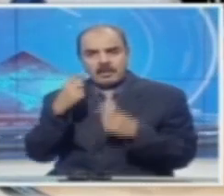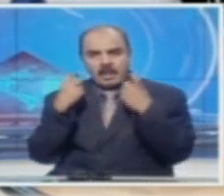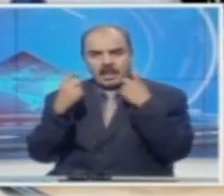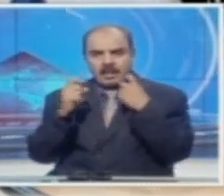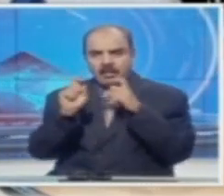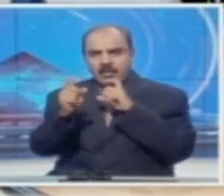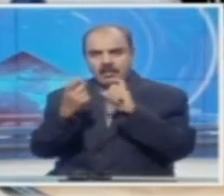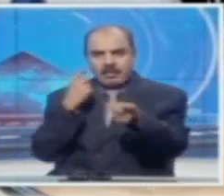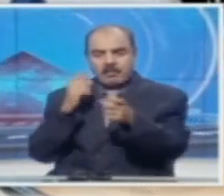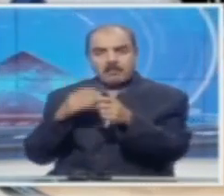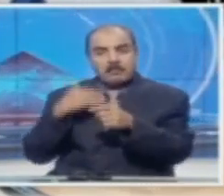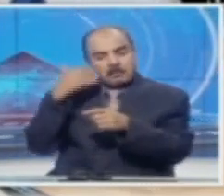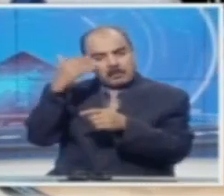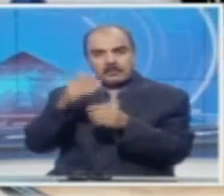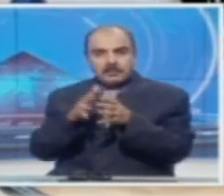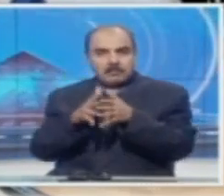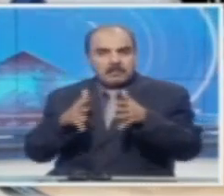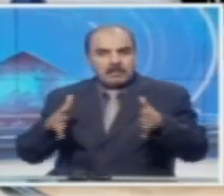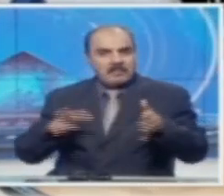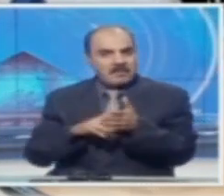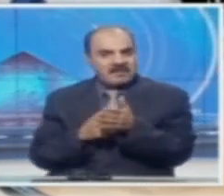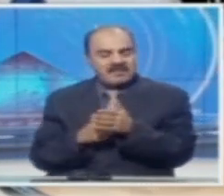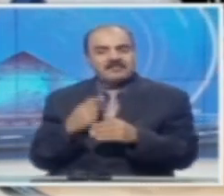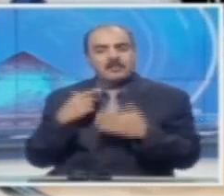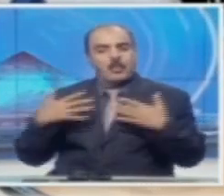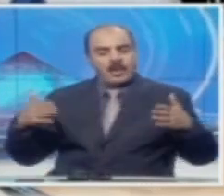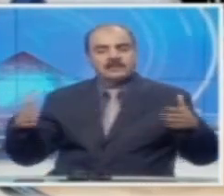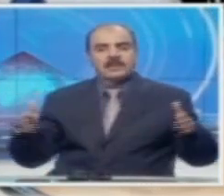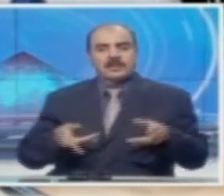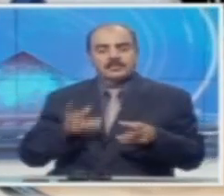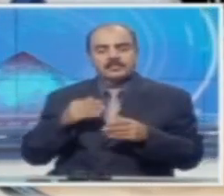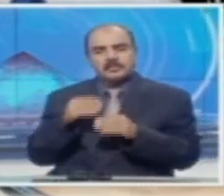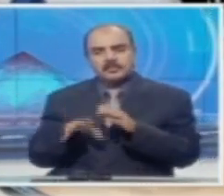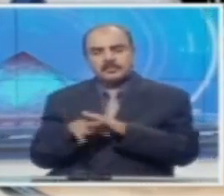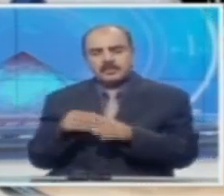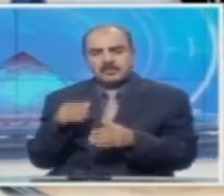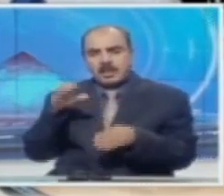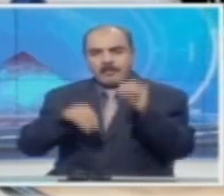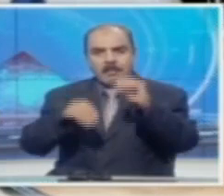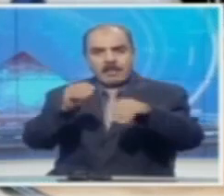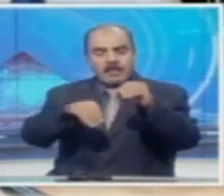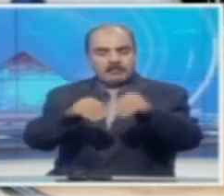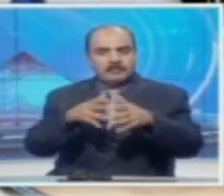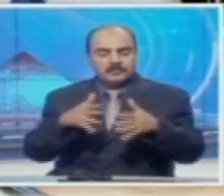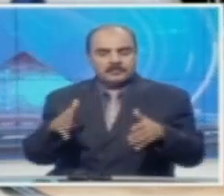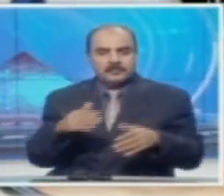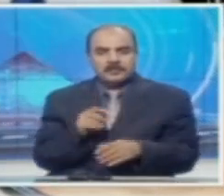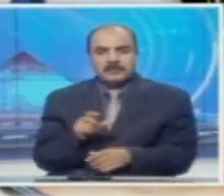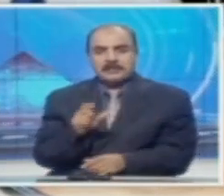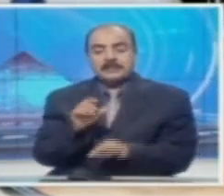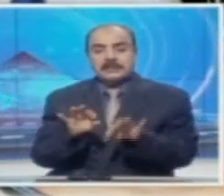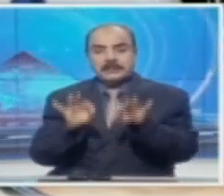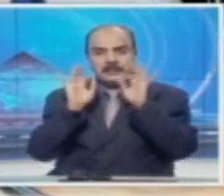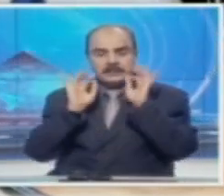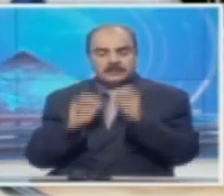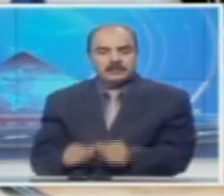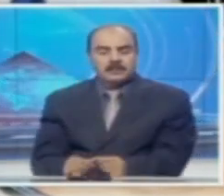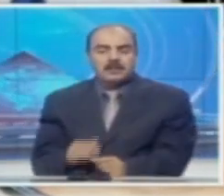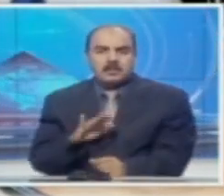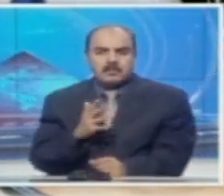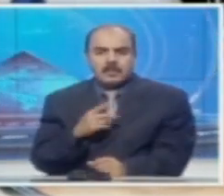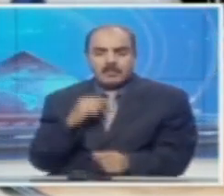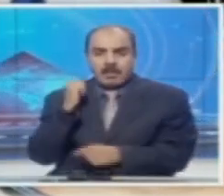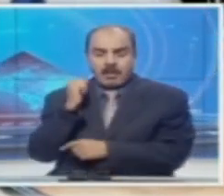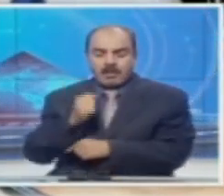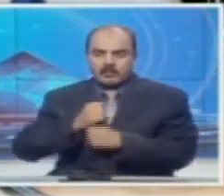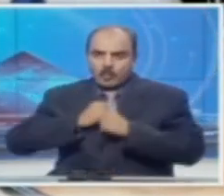حركة التنمية والتطور العمراني المستقبلي المتوقع لتلك المنطقة المنطقة في إطار الدلتا الجديدة، ونظرا لحجم